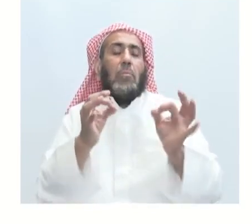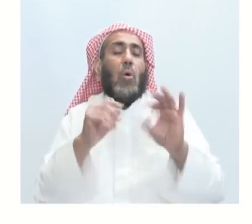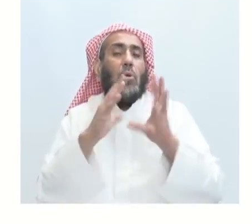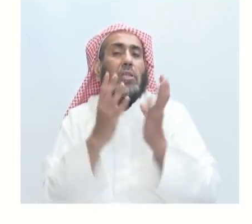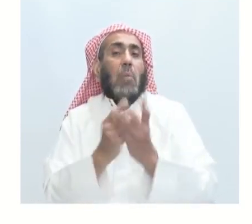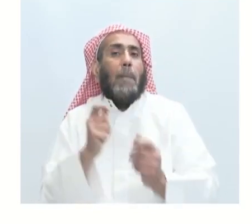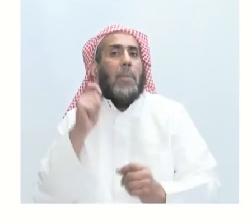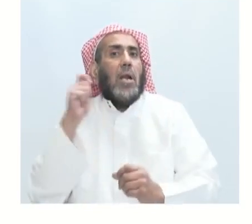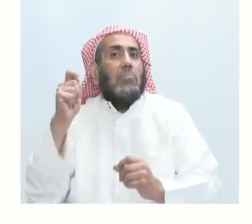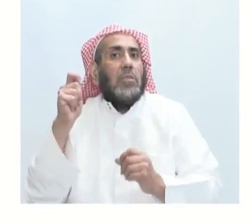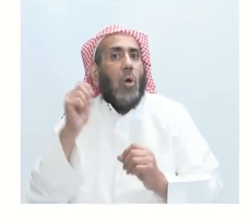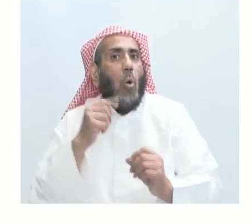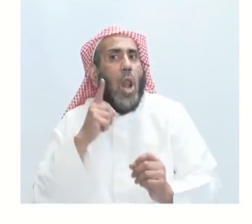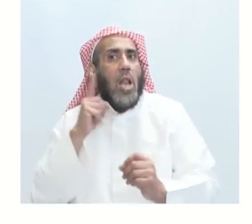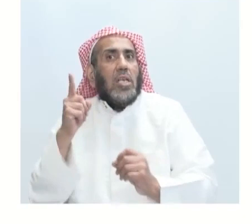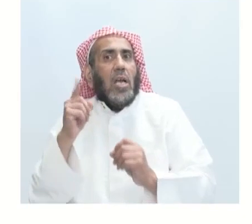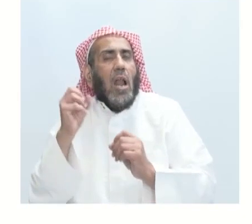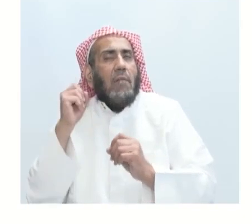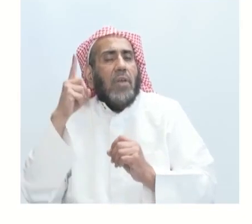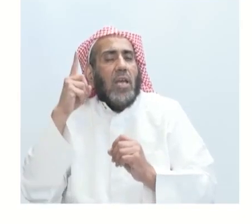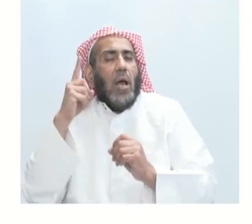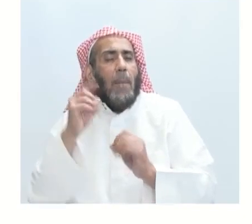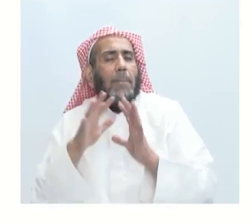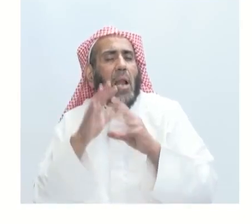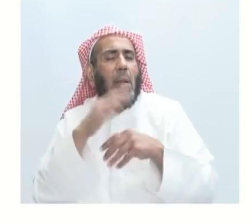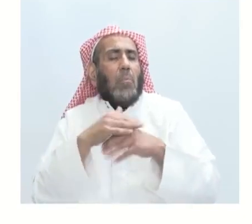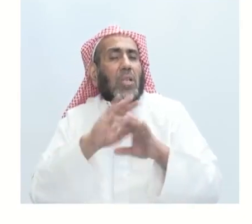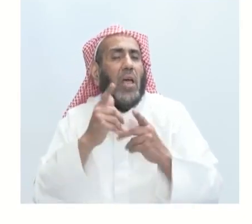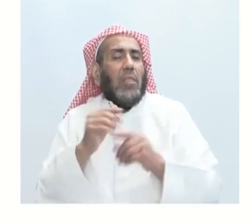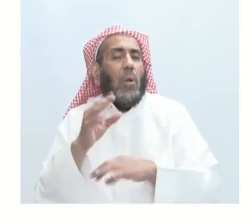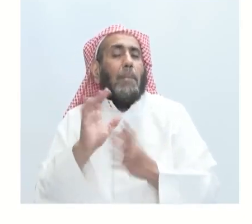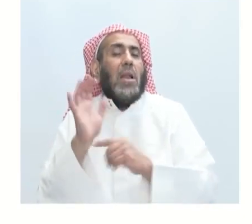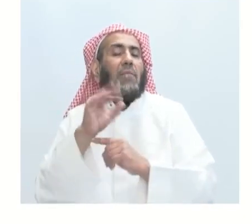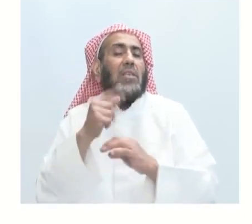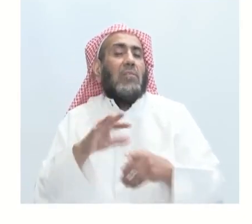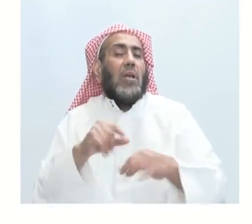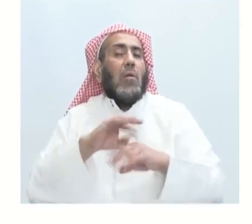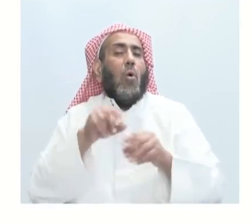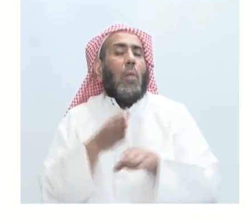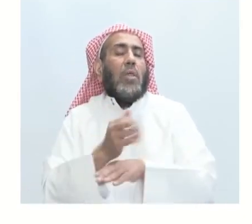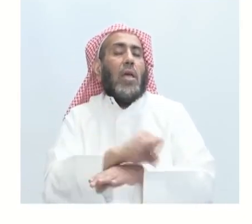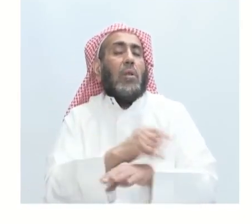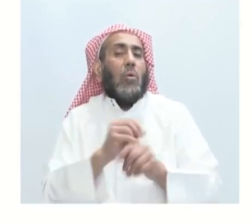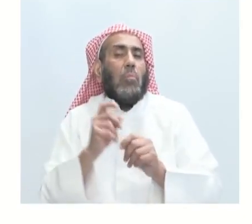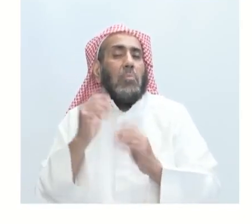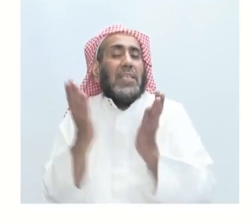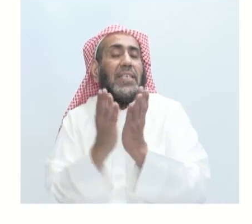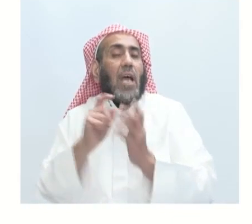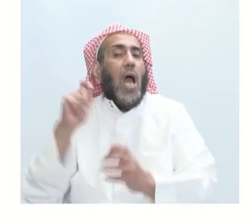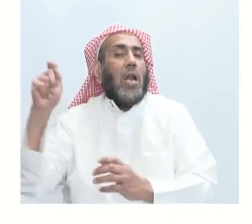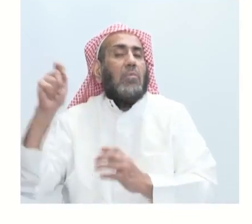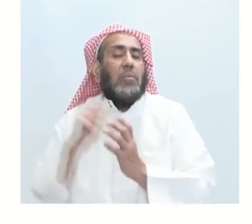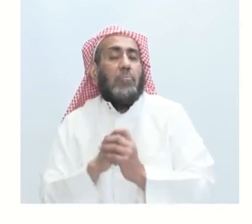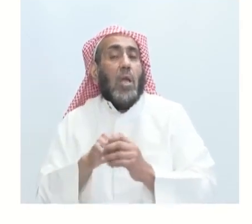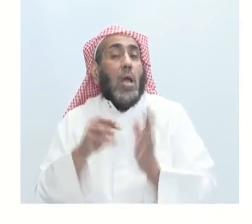بالرمز وهو الاشاره الى فكره معينه بالمحسوس تاثر بالفلسفه الغربيه ومذاهبها الادبيه والمدرسه الرمزيه في تلك الفتره